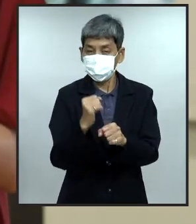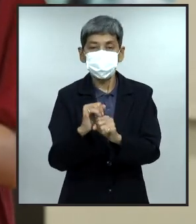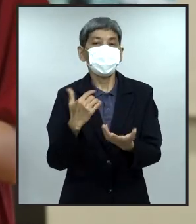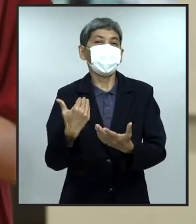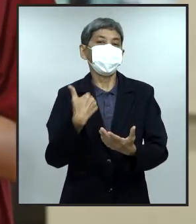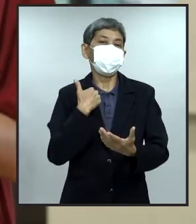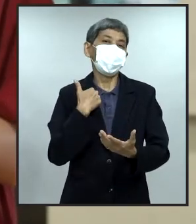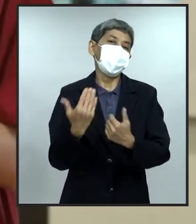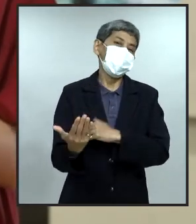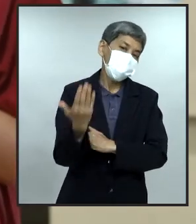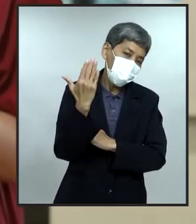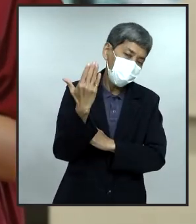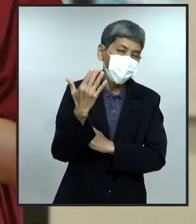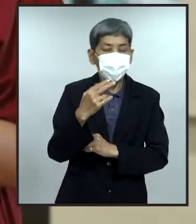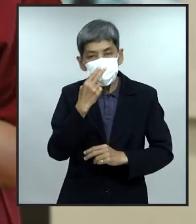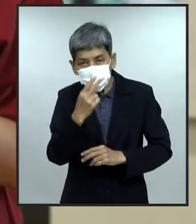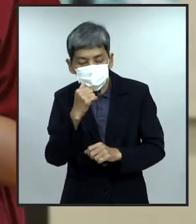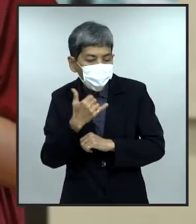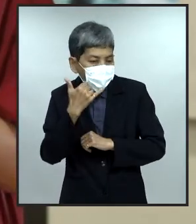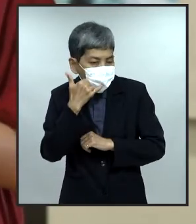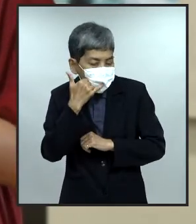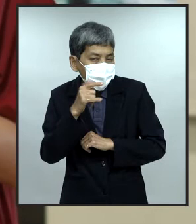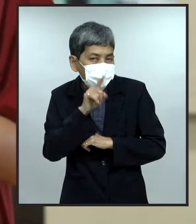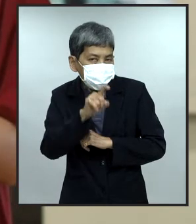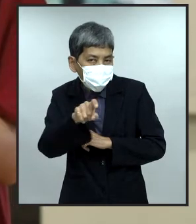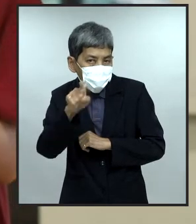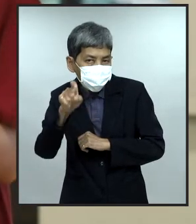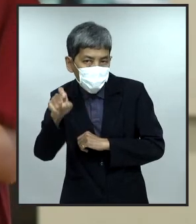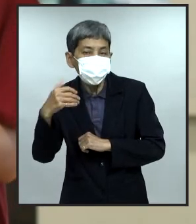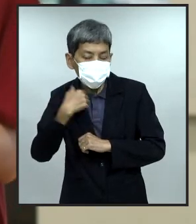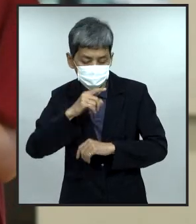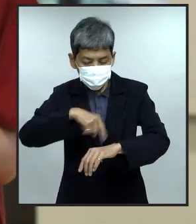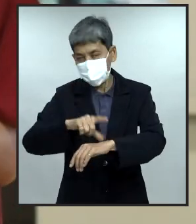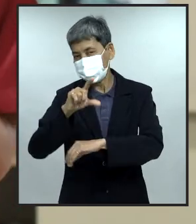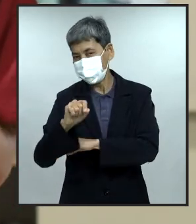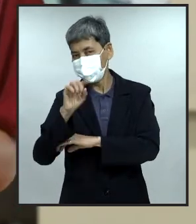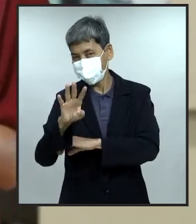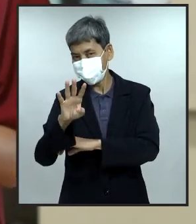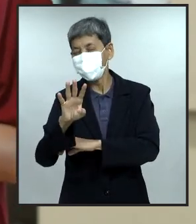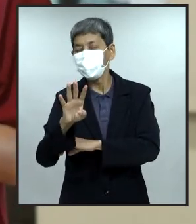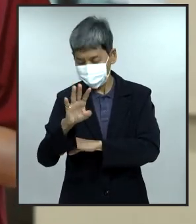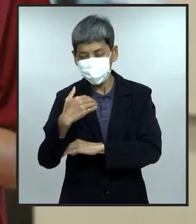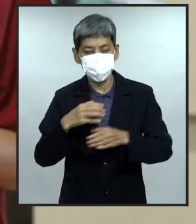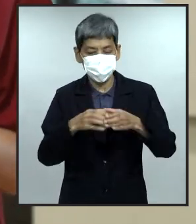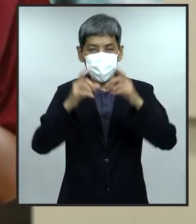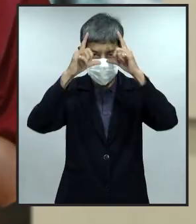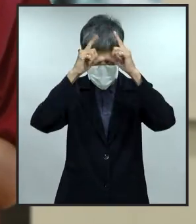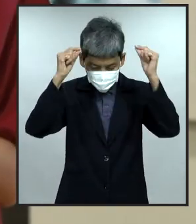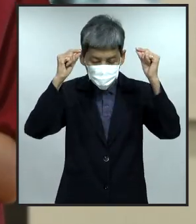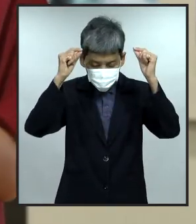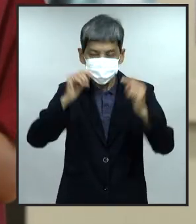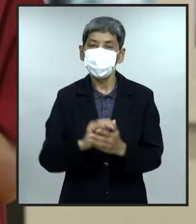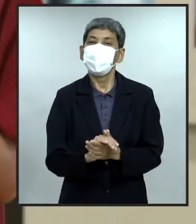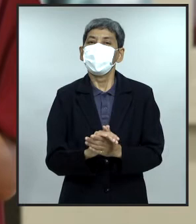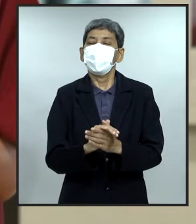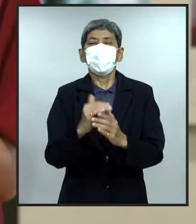วก็มีเป็นฮอนคอสามารถสอบถามอาการหรือประเมินได้ตลอด24ชั่วโมงนะคะรวมถึงทีมพยาบาลด้วยเช่นกันและนอกจากนั้น